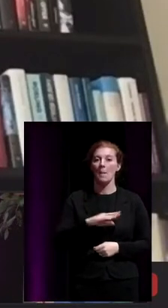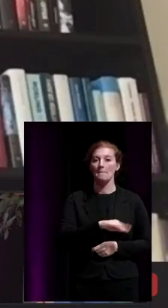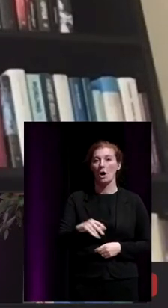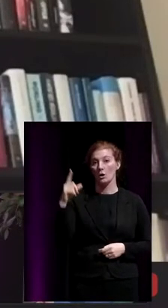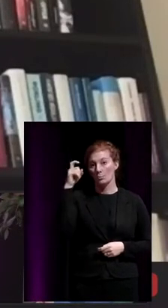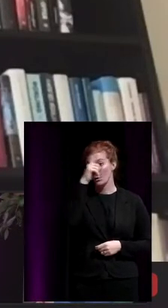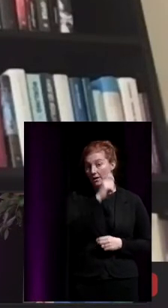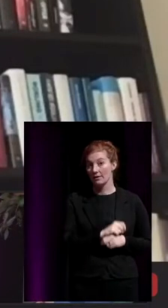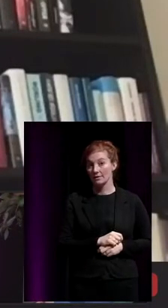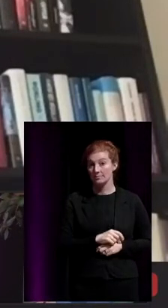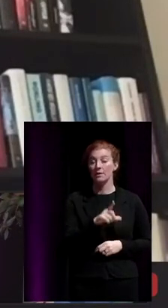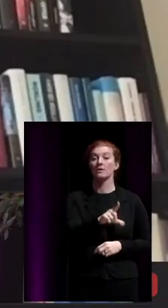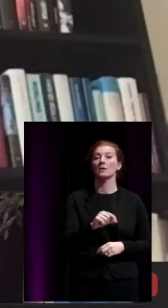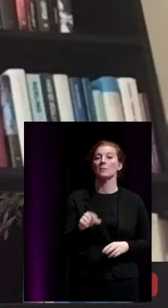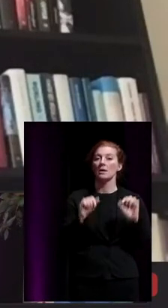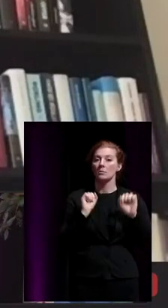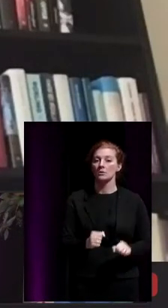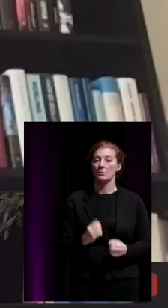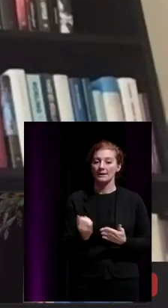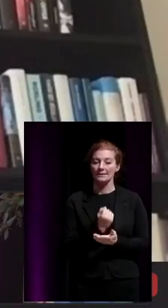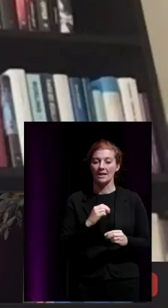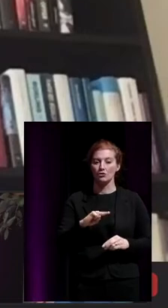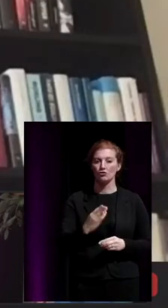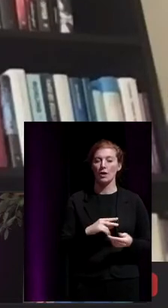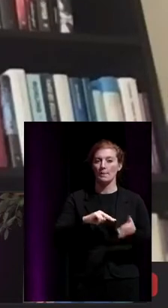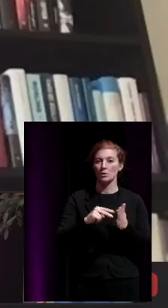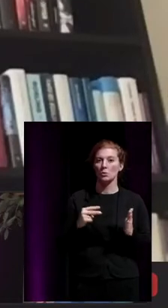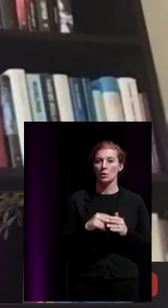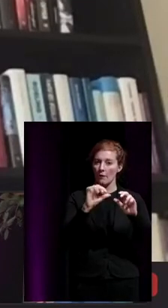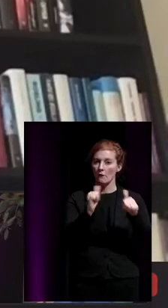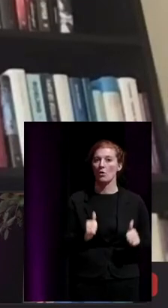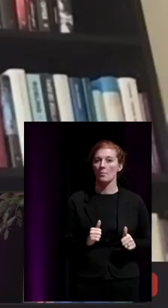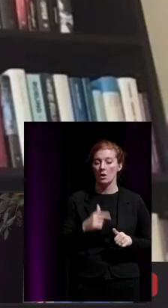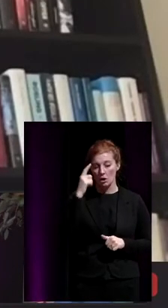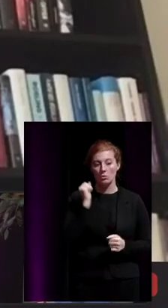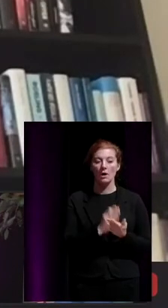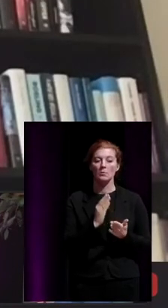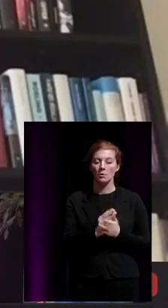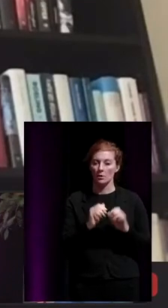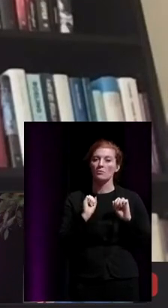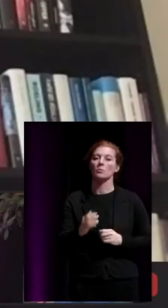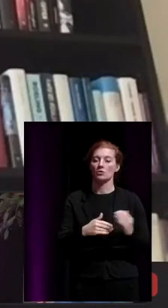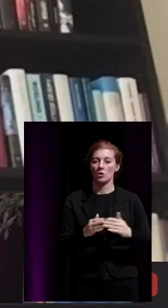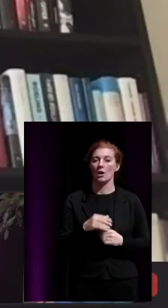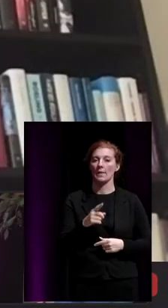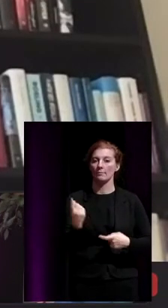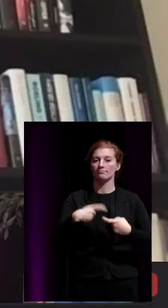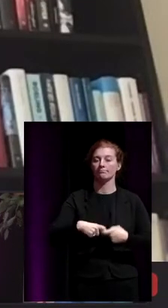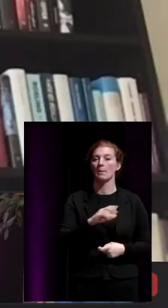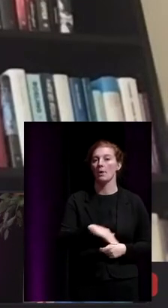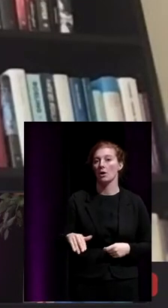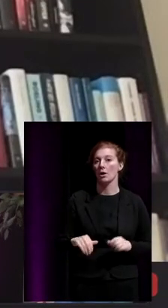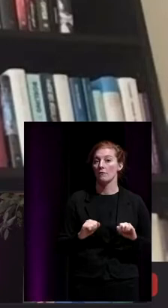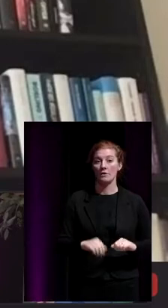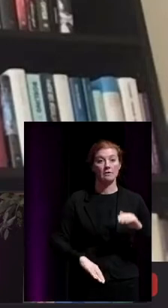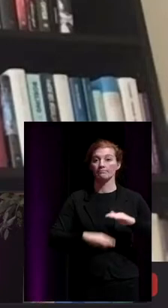hitta nya former, pröva nya arbetssätt. Jag tror absolut att vi borde göra det när det gäller barnen. Vi har så mycket kvar innan vi uppfyller